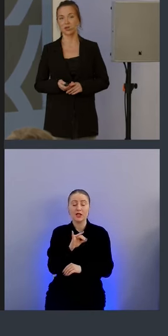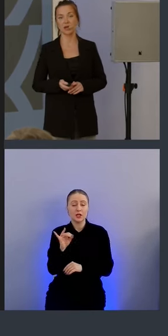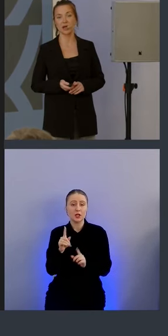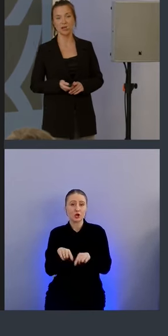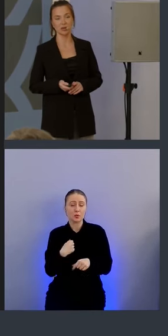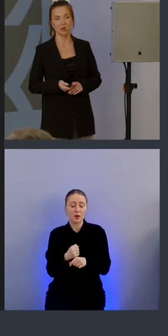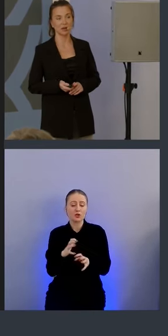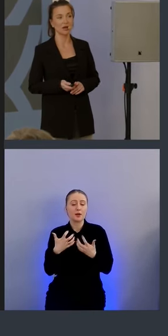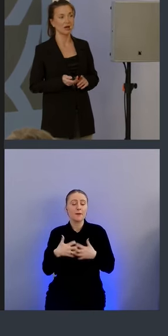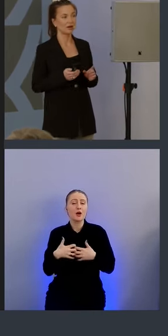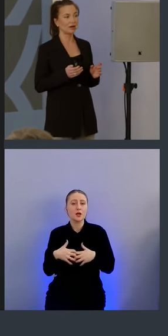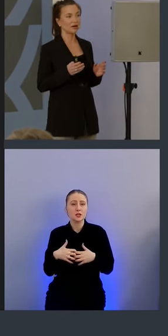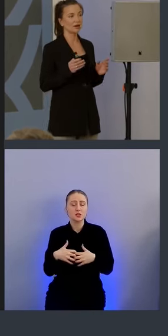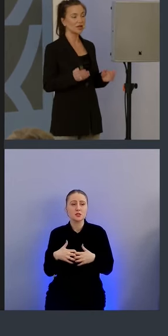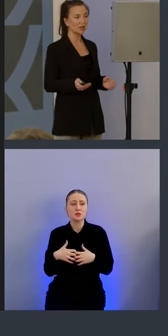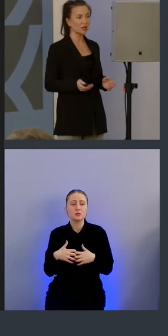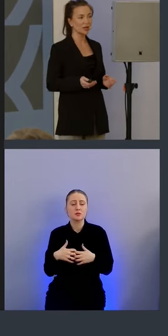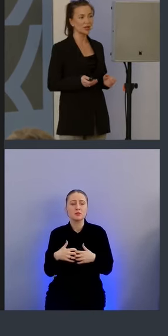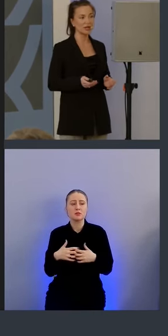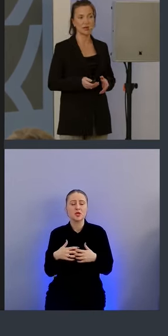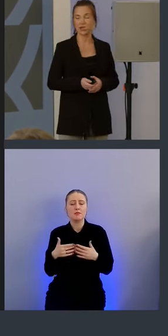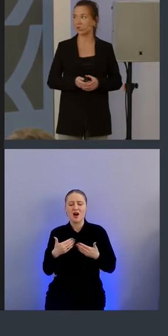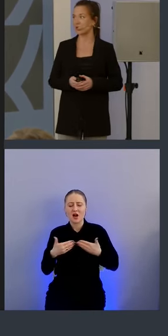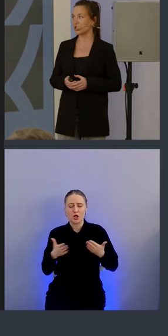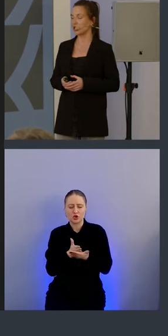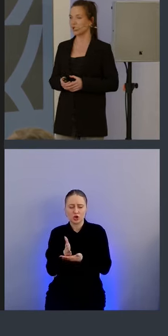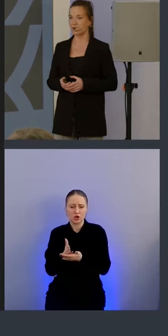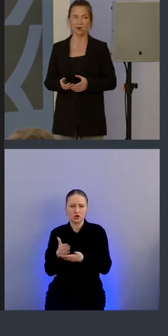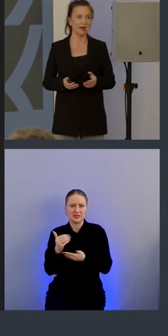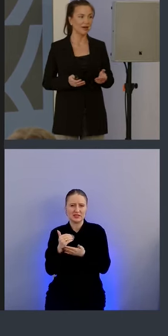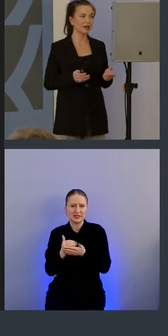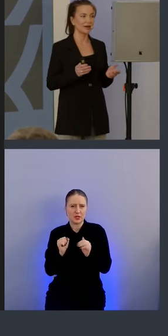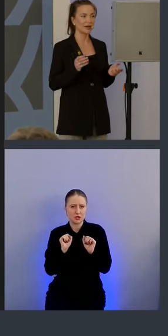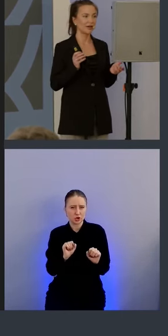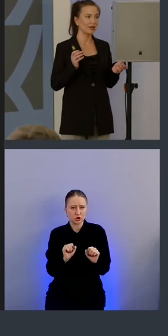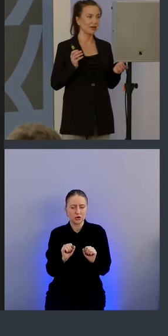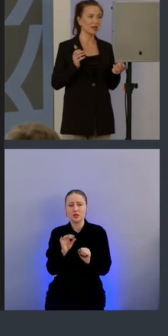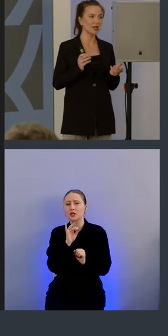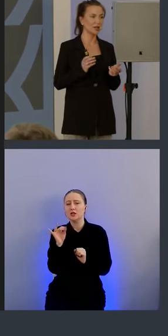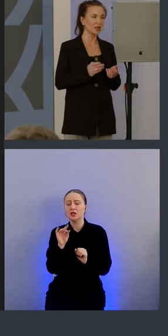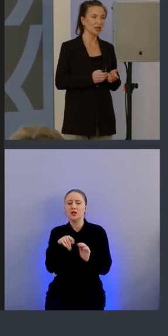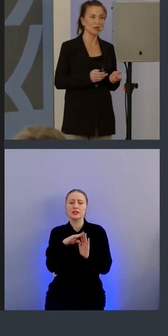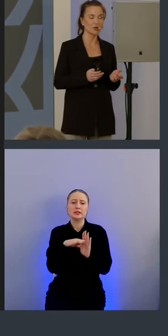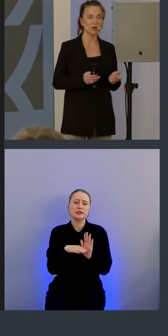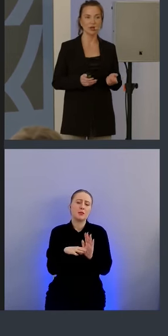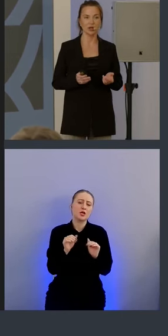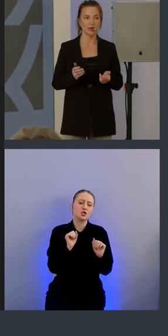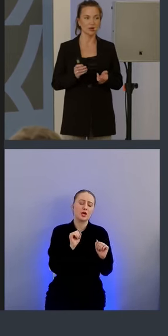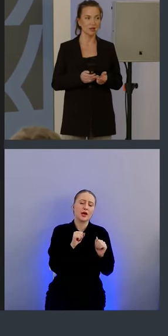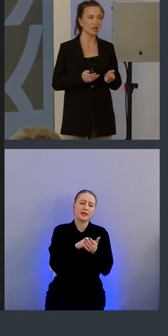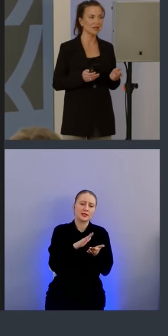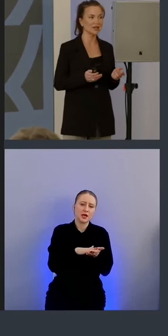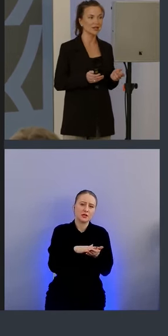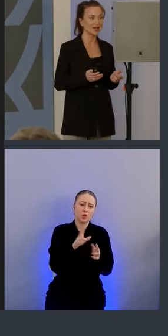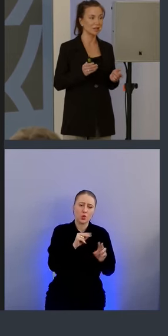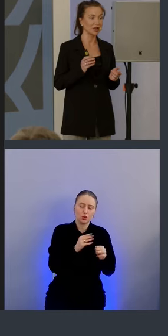работаем с механизмами различных подсистем, системы защиты. Это и система регистрации учета, и